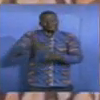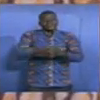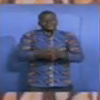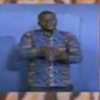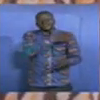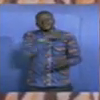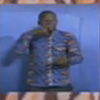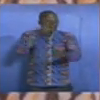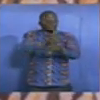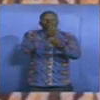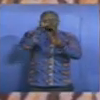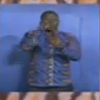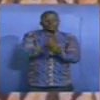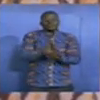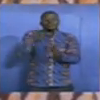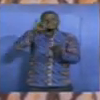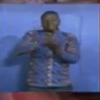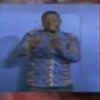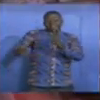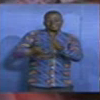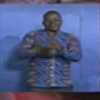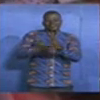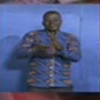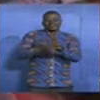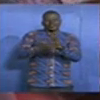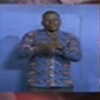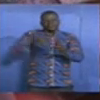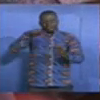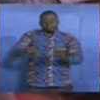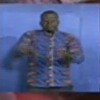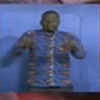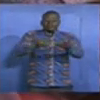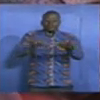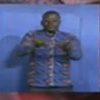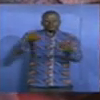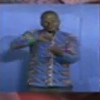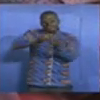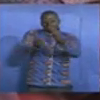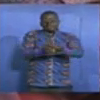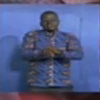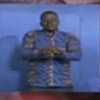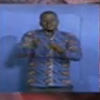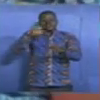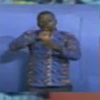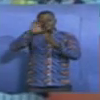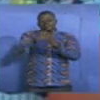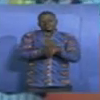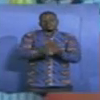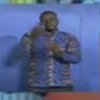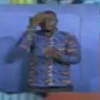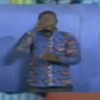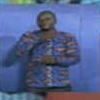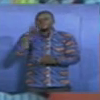justement la technologie du biodigesteur, dans la mesure où les changements climatiques ignorent les frontières.